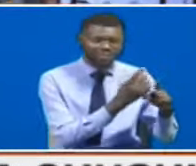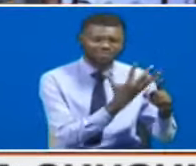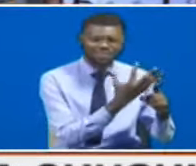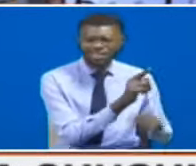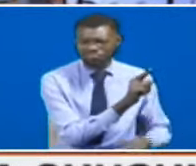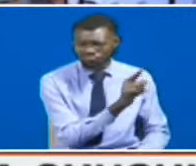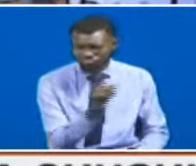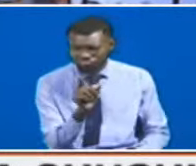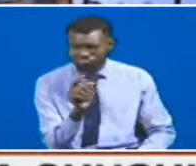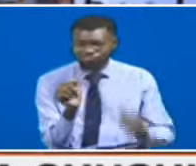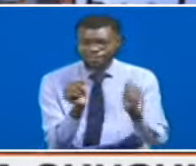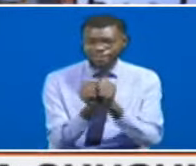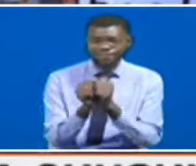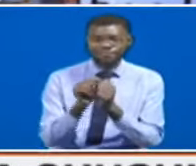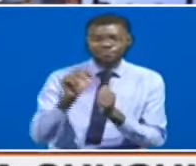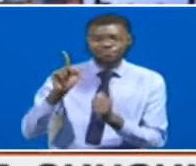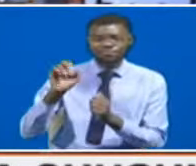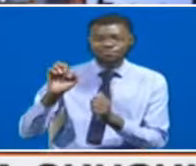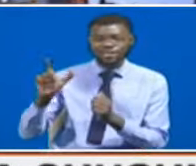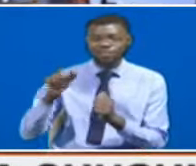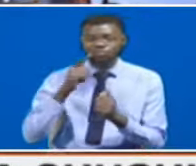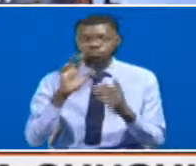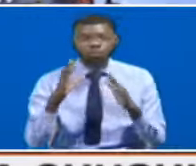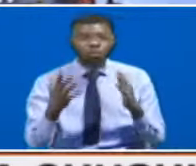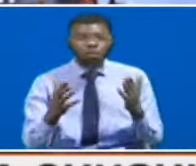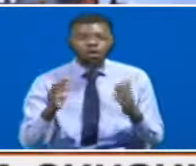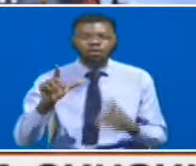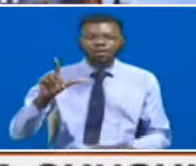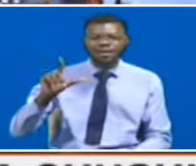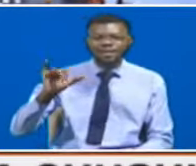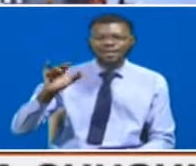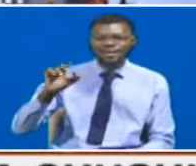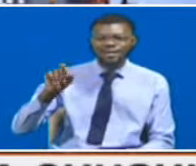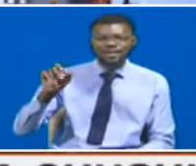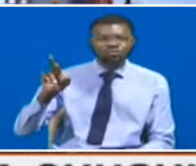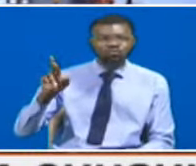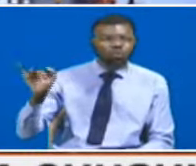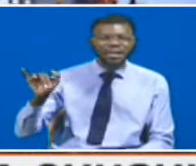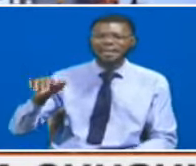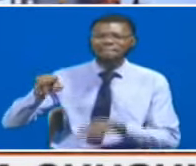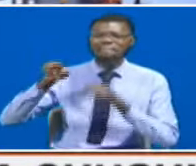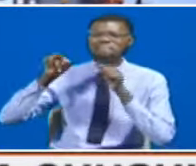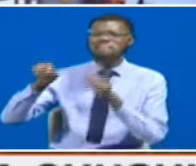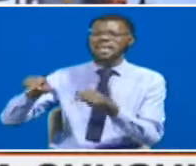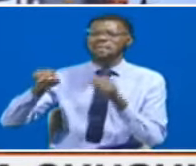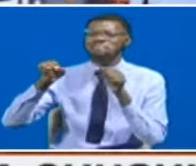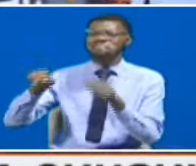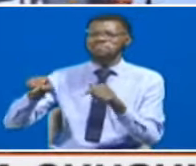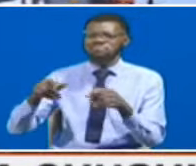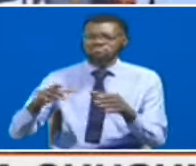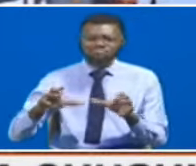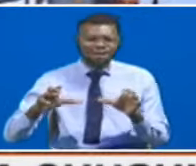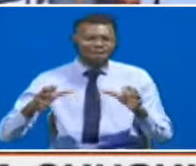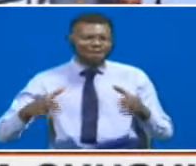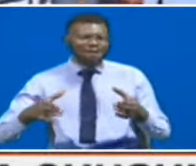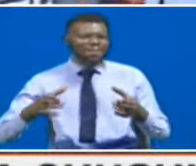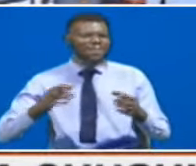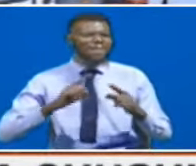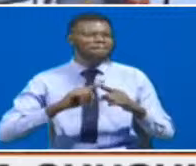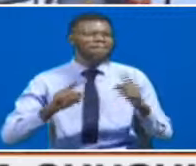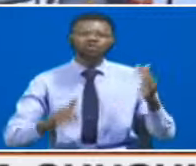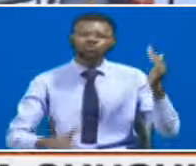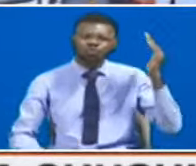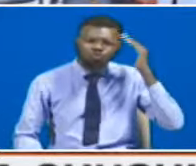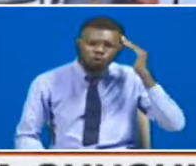5th and 10th. Kell inasema Linturi amekuwa akitaka kuwekea kampuni hiyo lawama yote ilhali anajua watu na